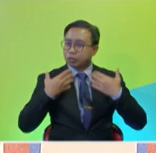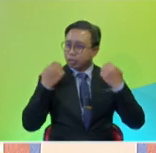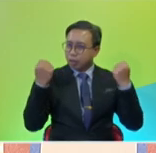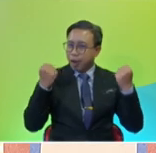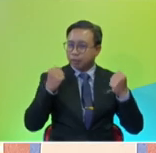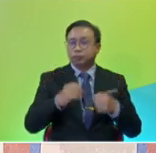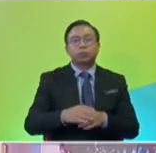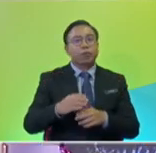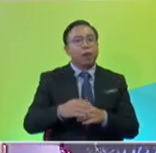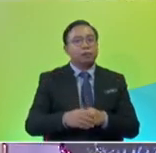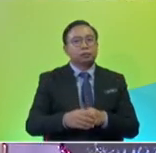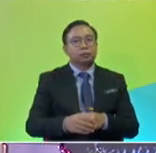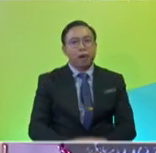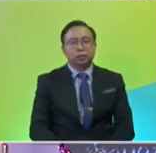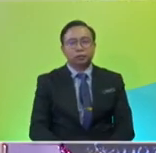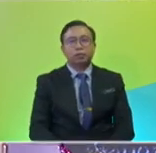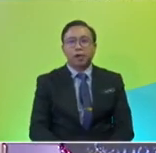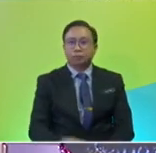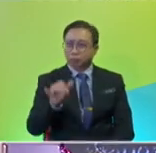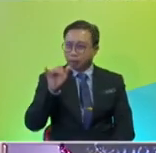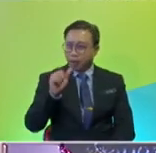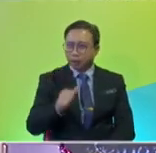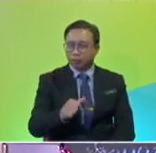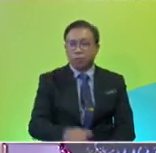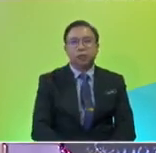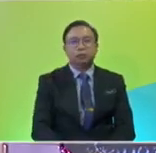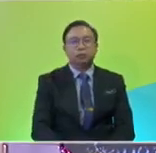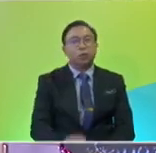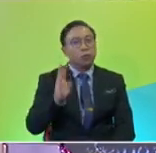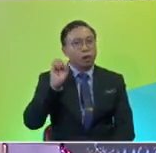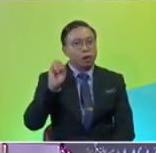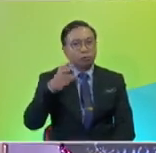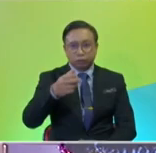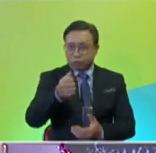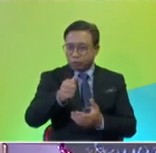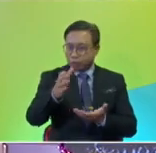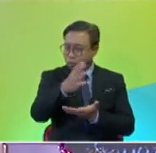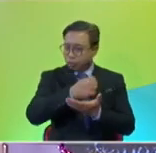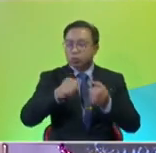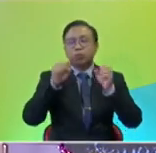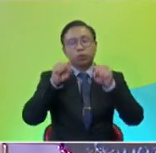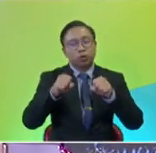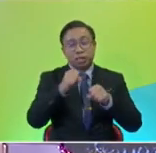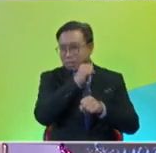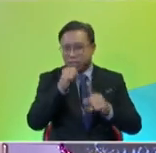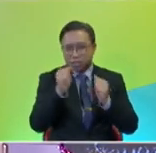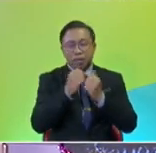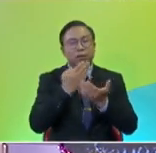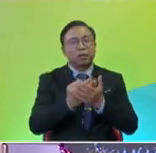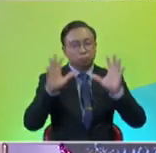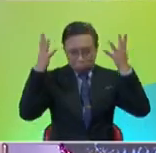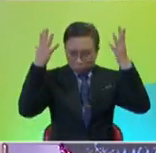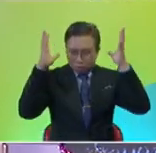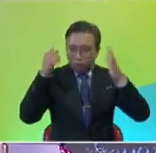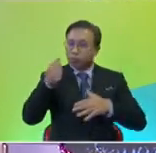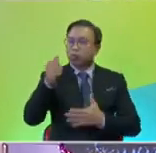ceria dan aman. Yeay! Wah, anda semua memang boleh nyanyi dengan baik sekali. Berikan tepukan gemuruh untuk anda